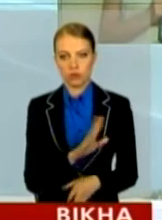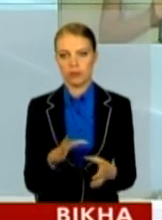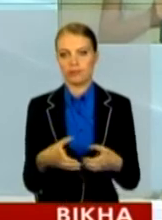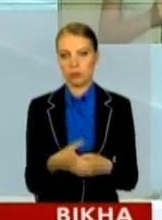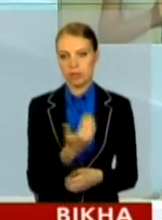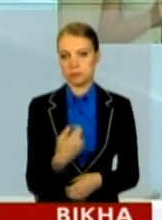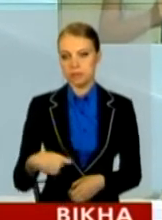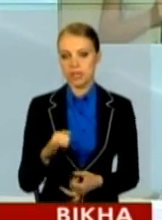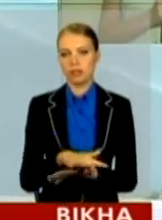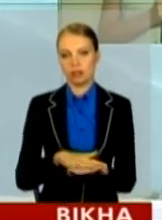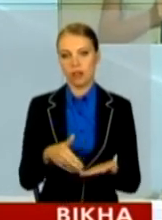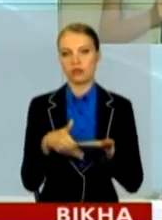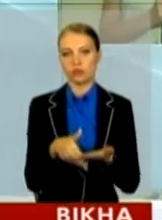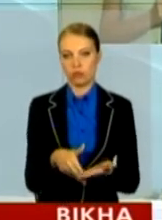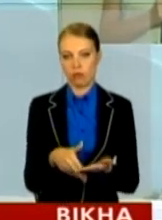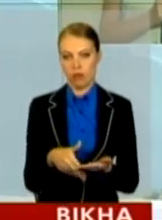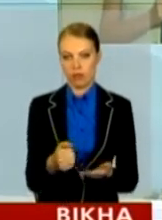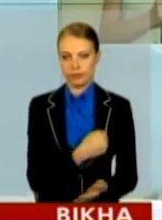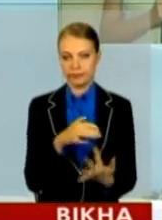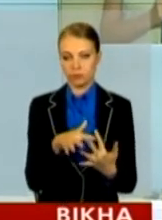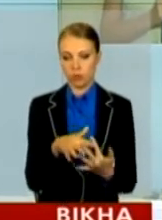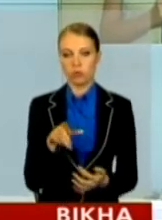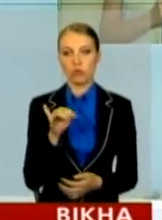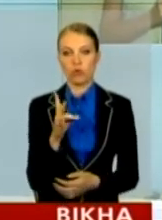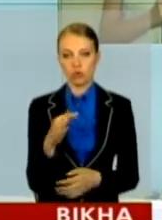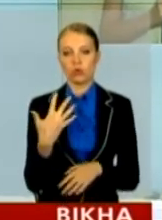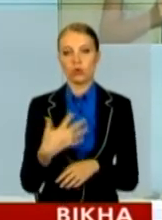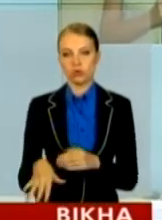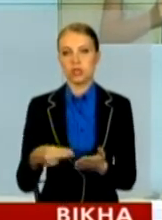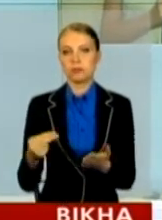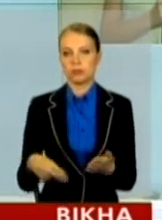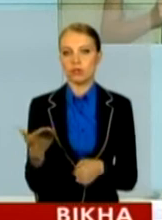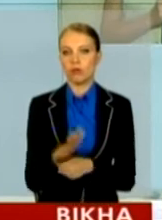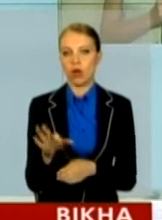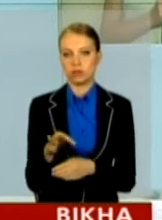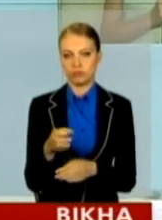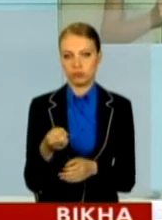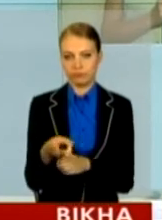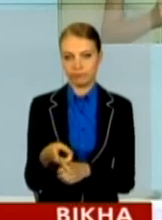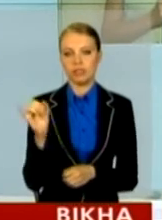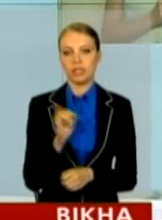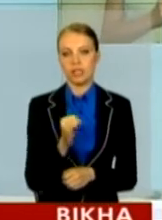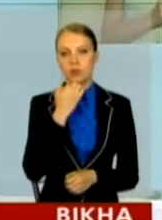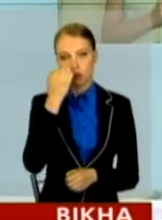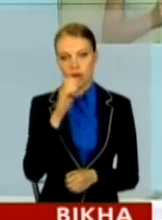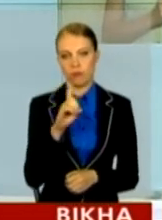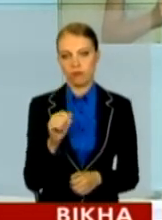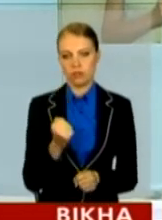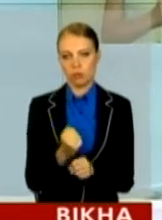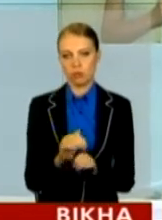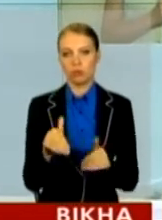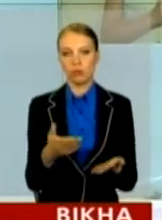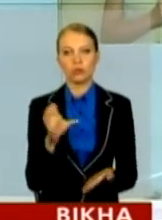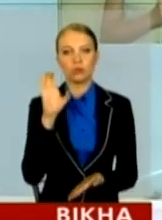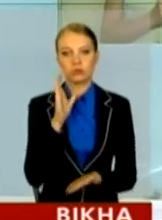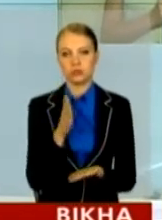команді президента і надалі допомагатиме фронту. Петро Порошенко вже підписав указ про звільнення Парубія і подякував йому за роботу. Я пропоную